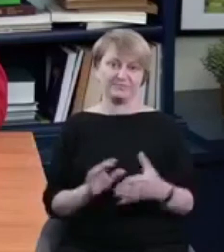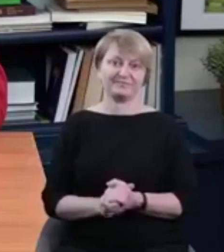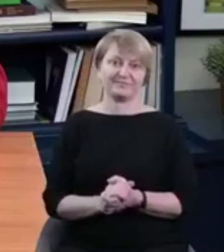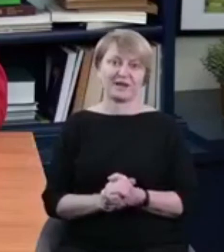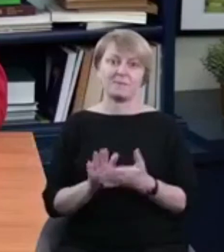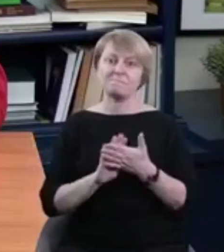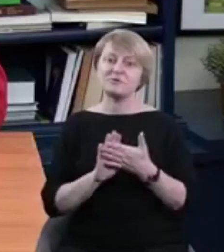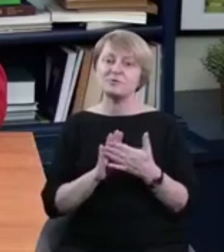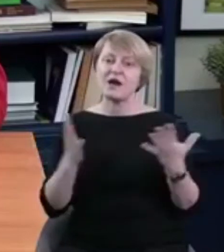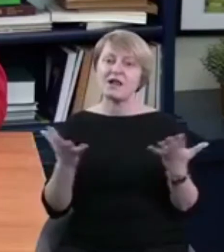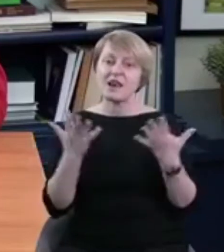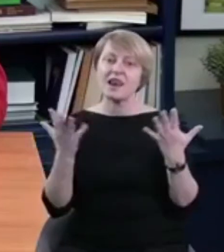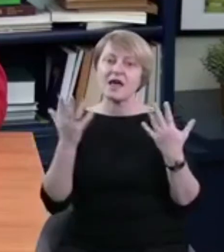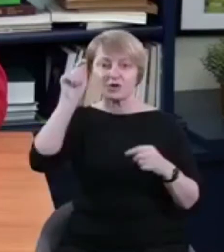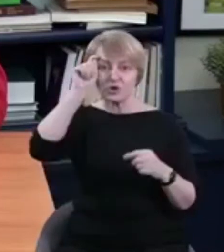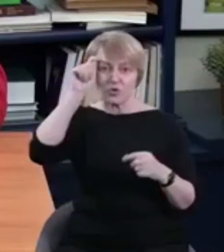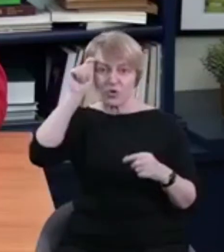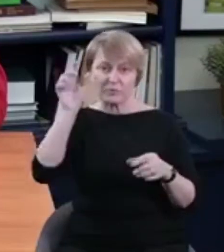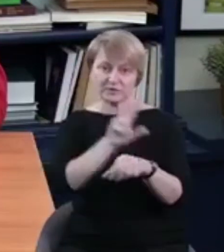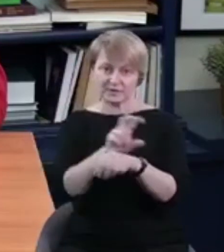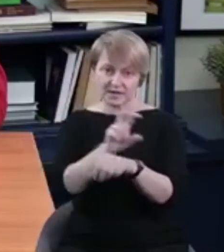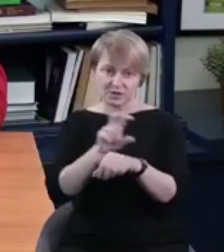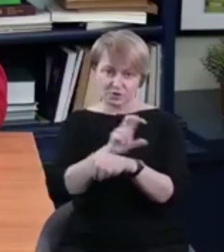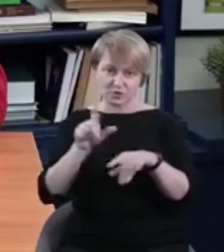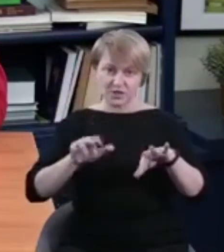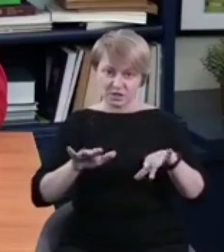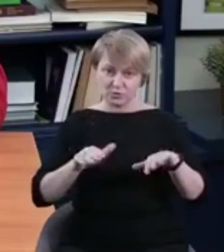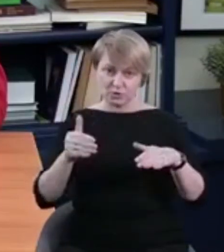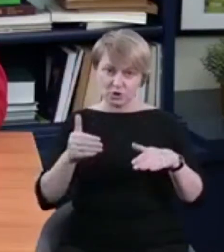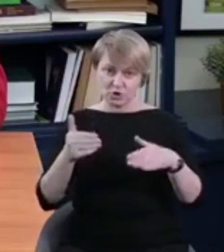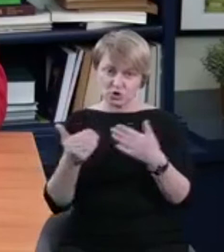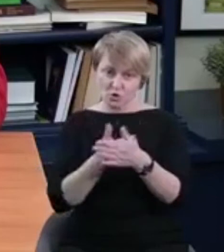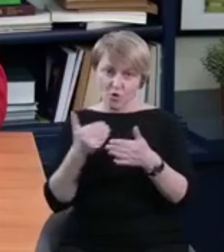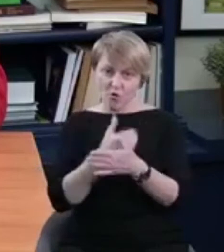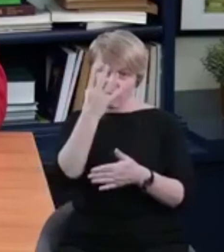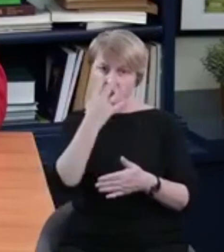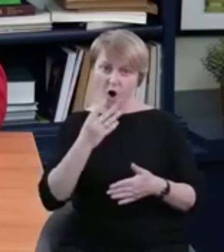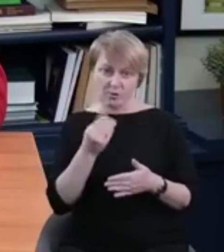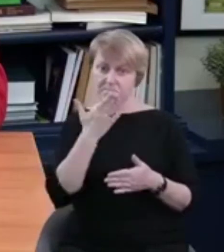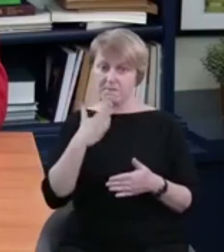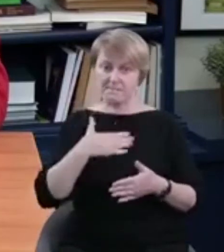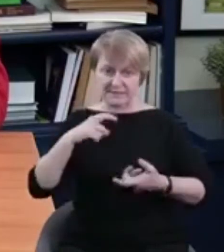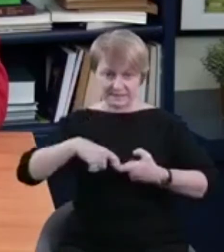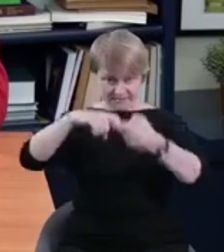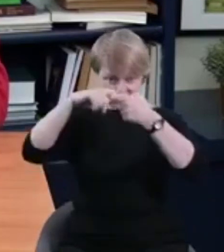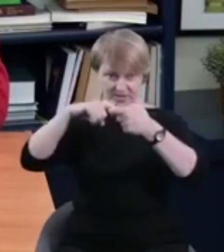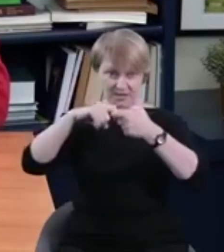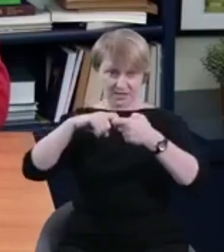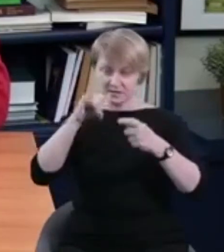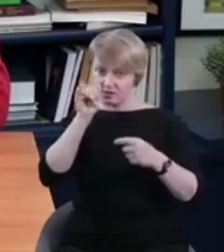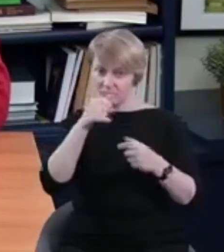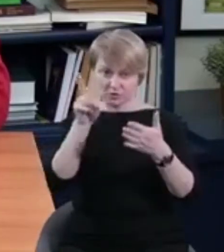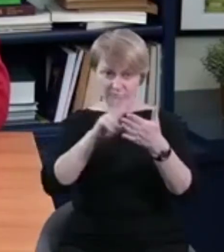mam lekkie kłopoty techniczne muszę odświeżyć sobie obraz na komputerze bo mi się zawiesił o i nie mogę w tej chwili czytać waszych